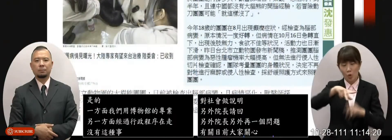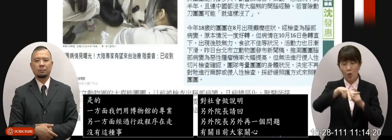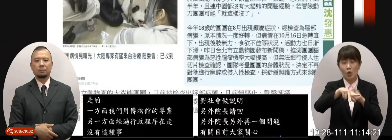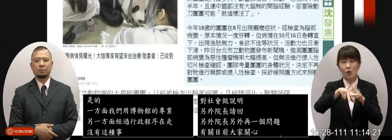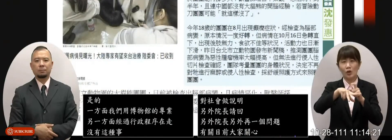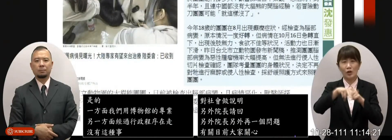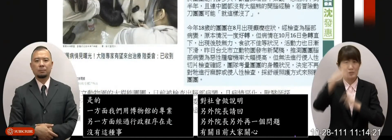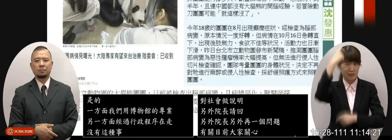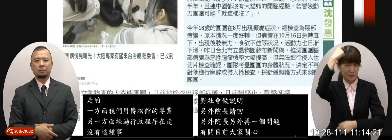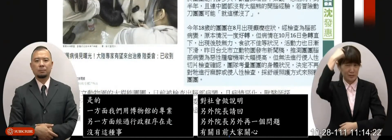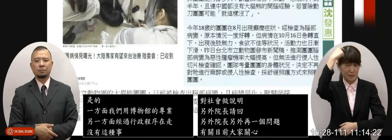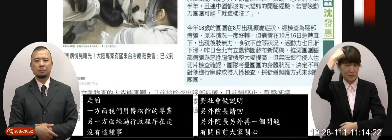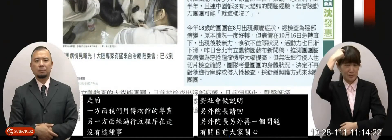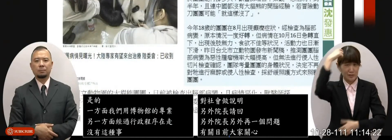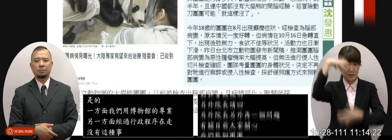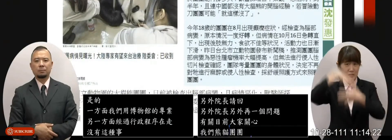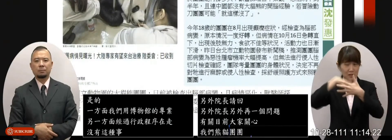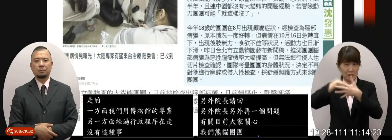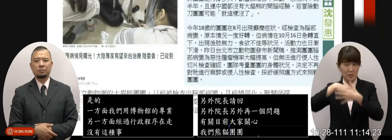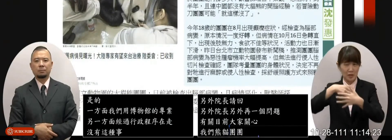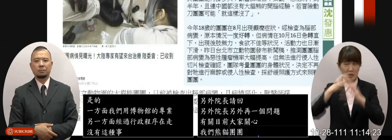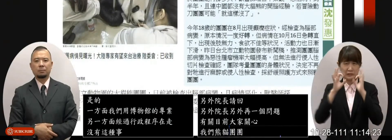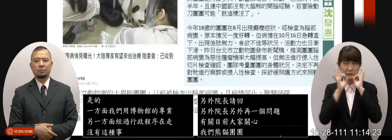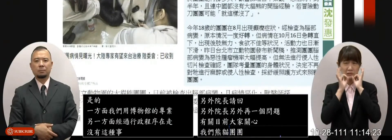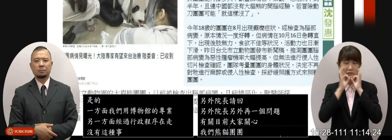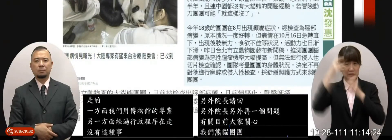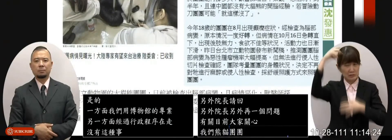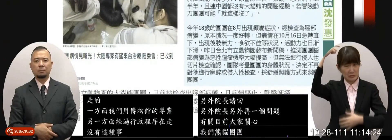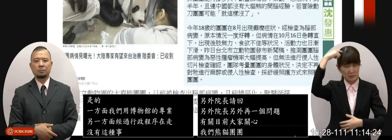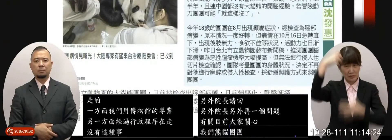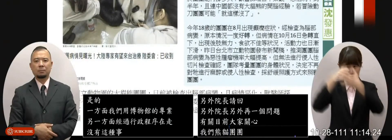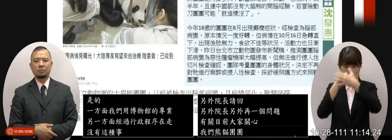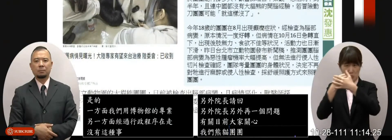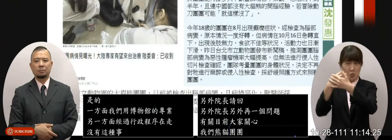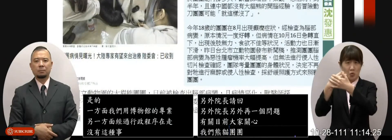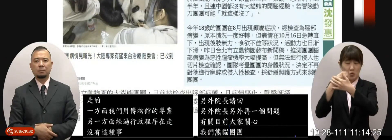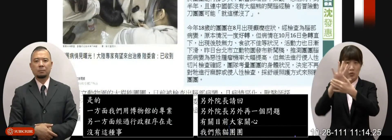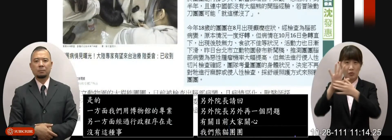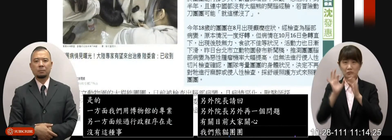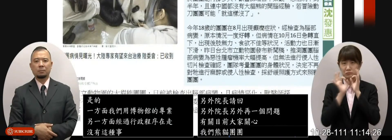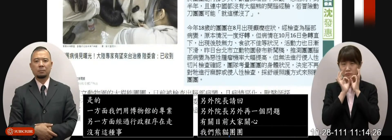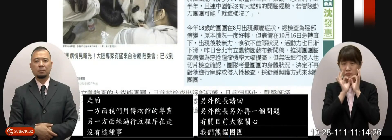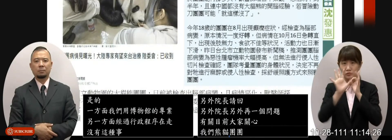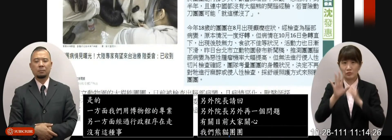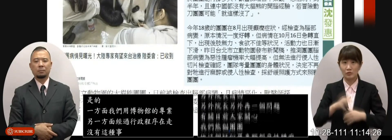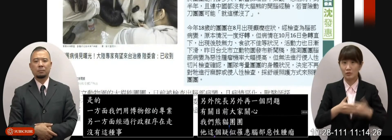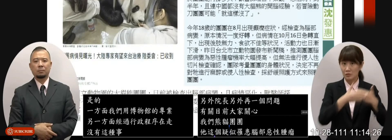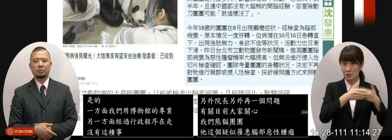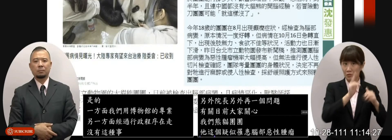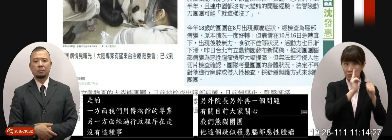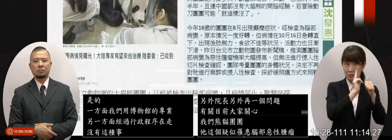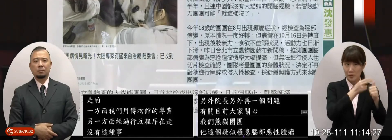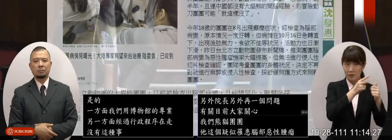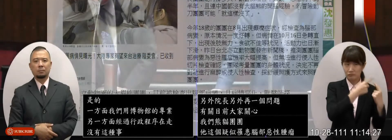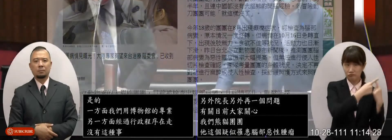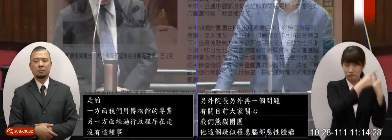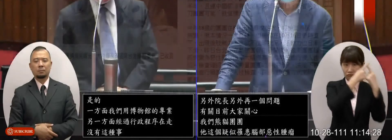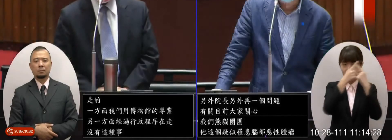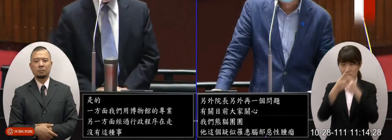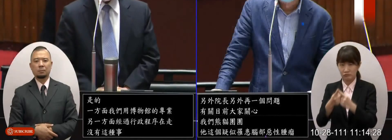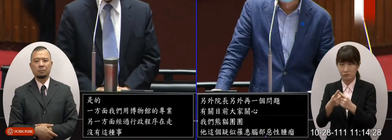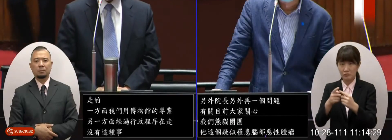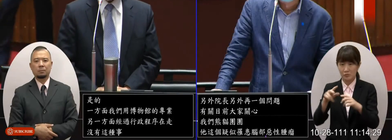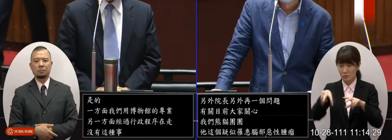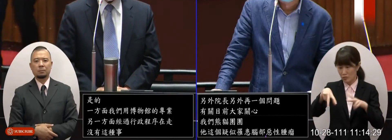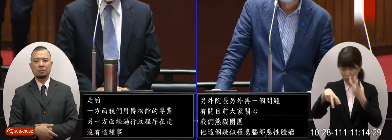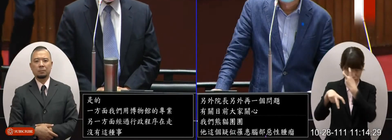个脑部的恶性肿瘤了哈，那这个中国方面要派专家来哈，来